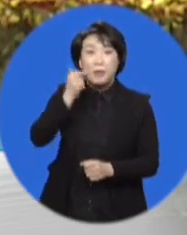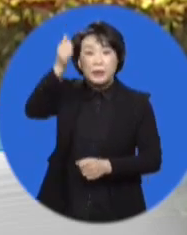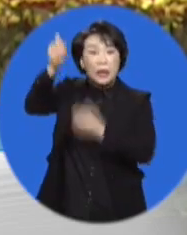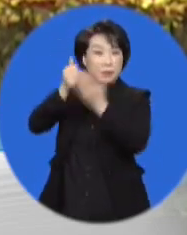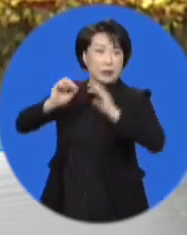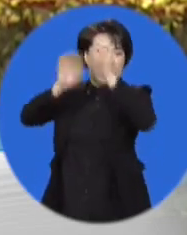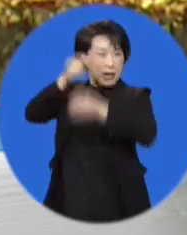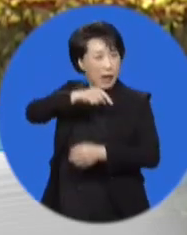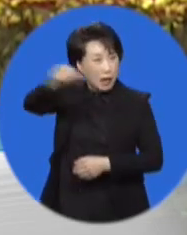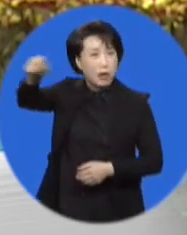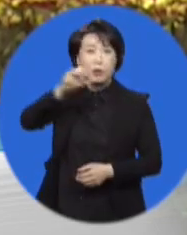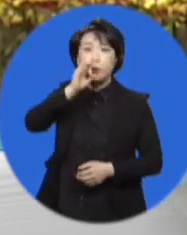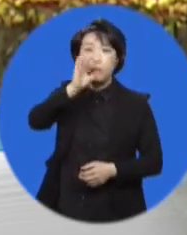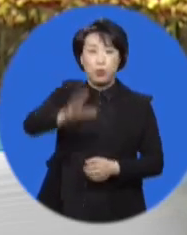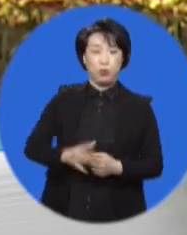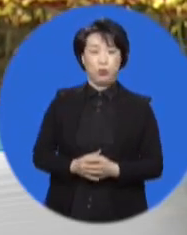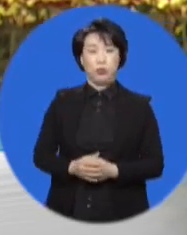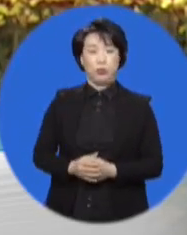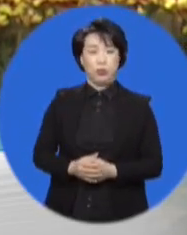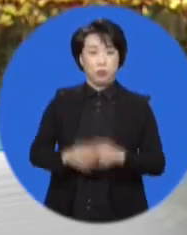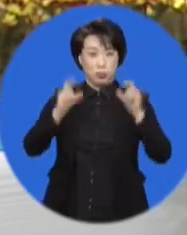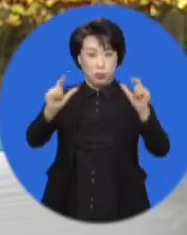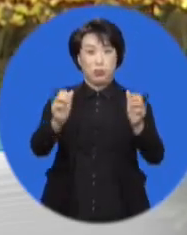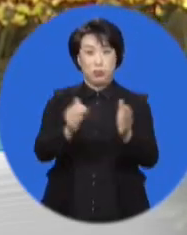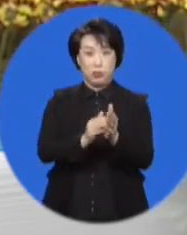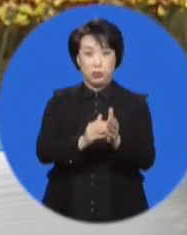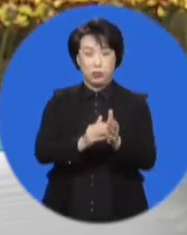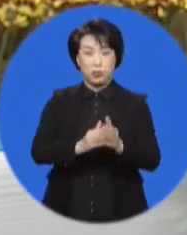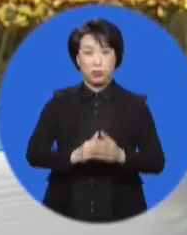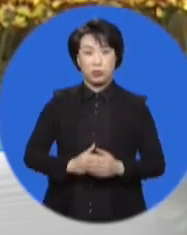가! 이렇게 말씀하셨어.